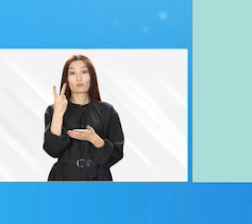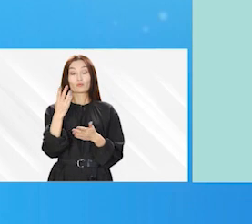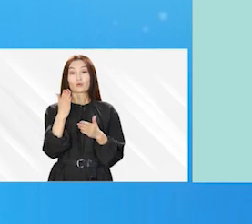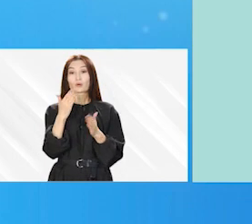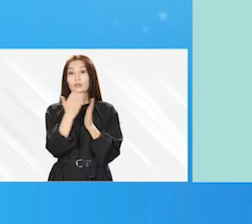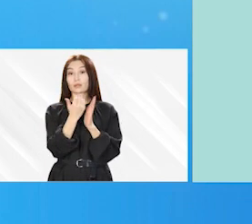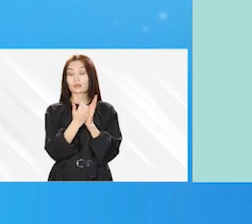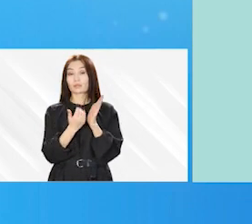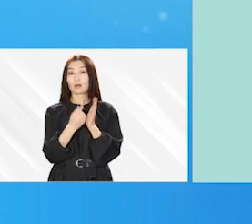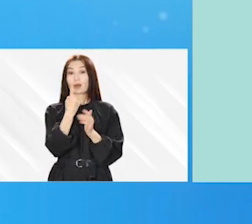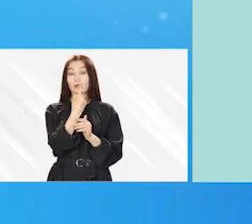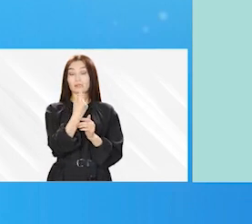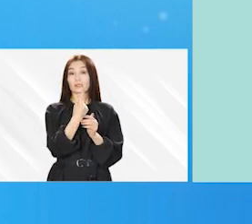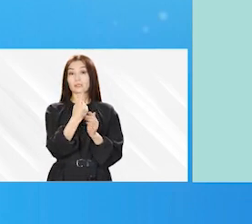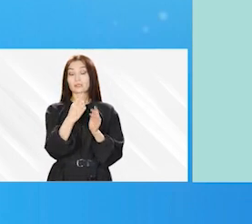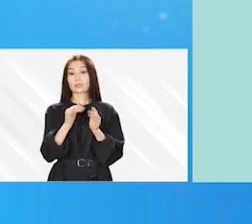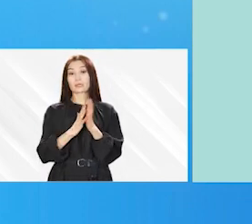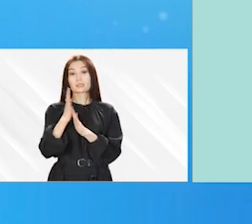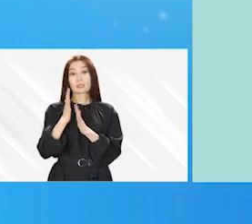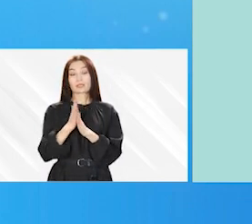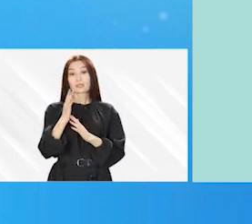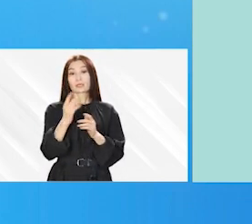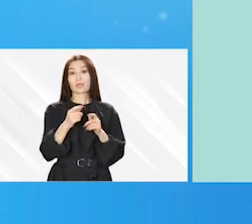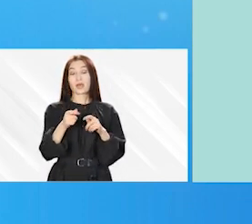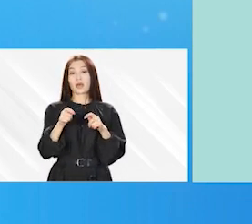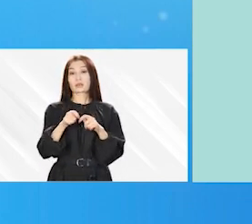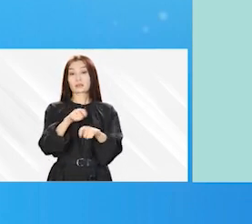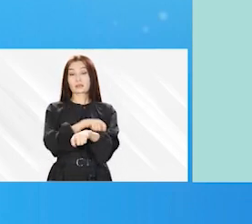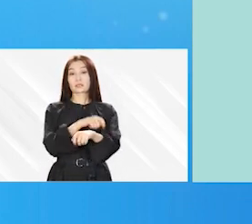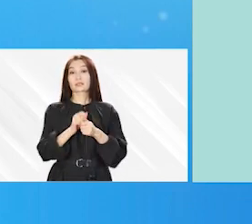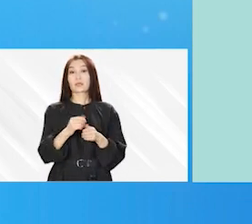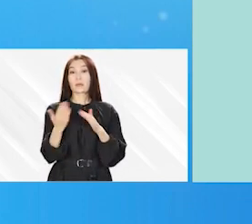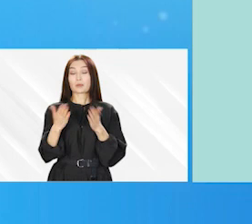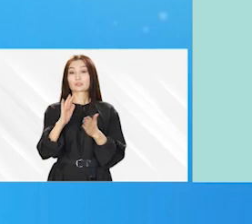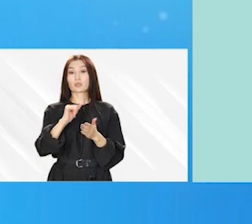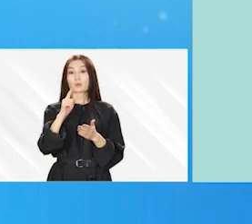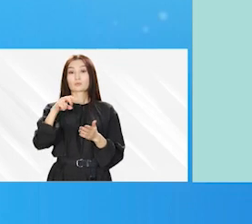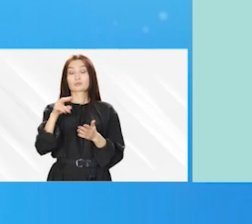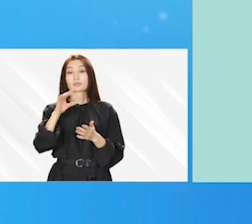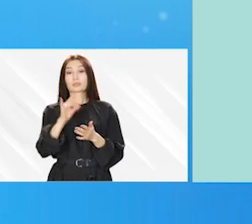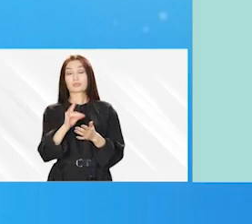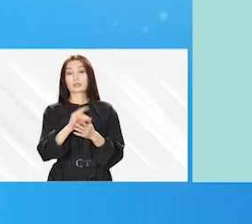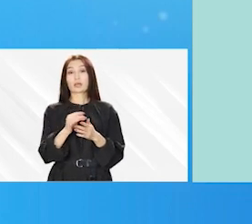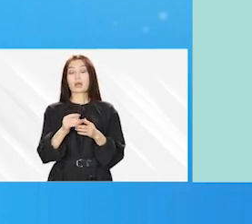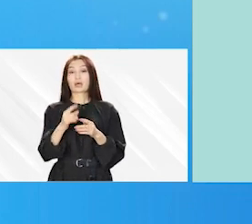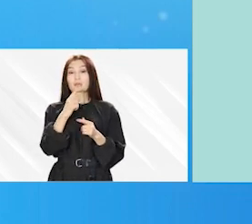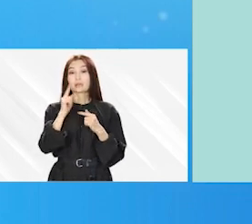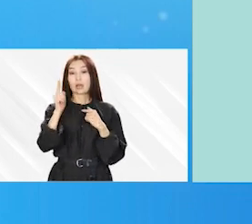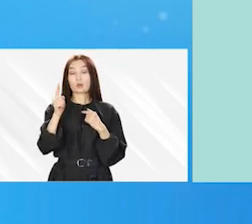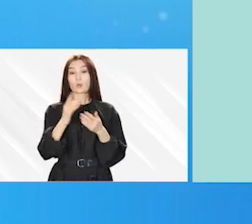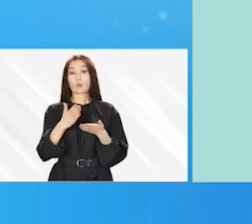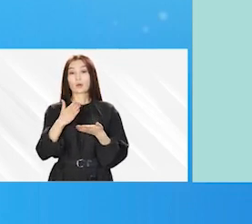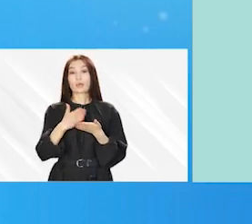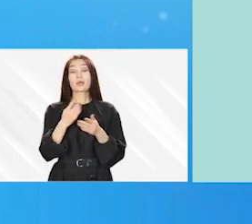одних растений одни побеги имеют длинные междоузлия и соответственно далеко отстоящие друг от друга узлы